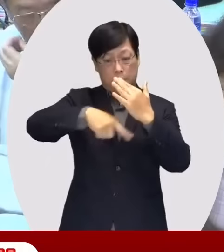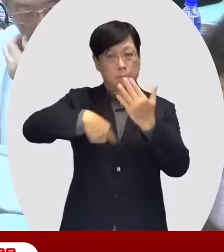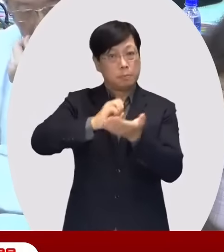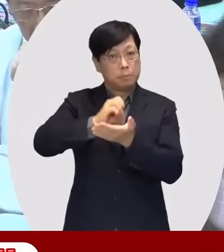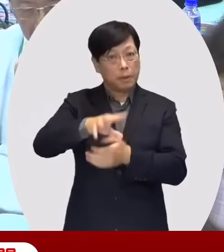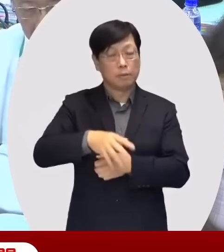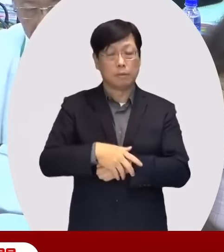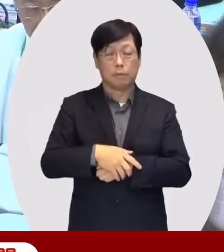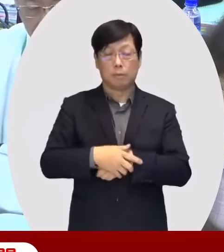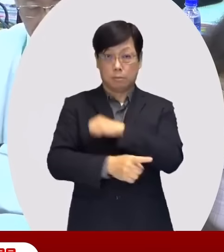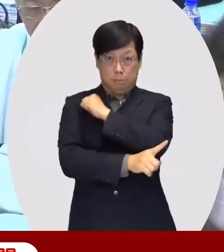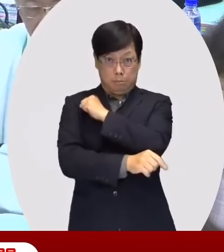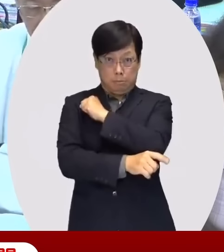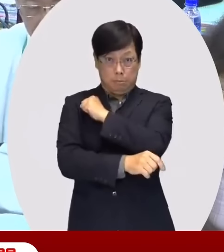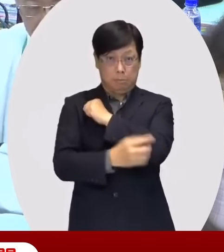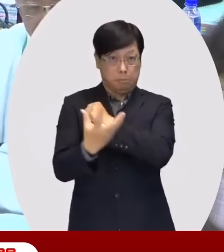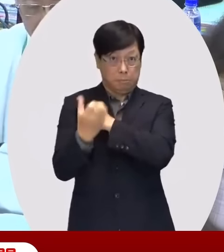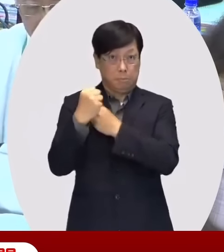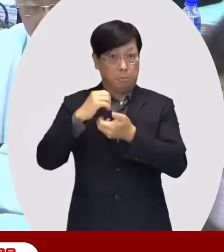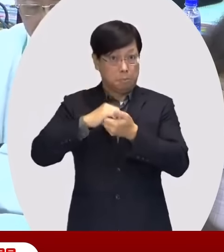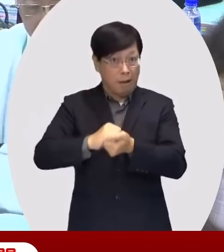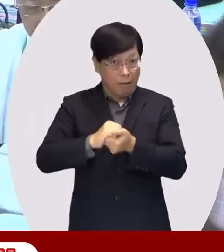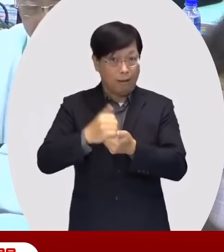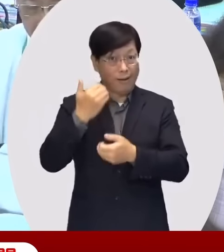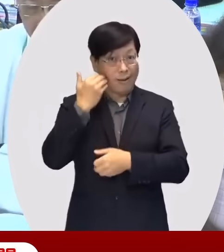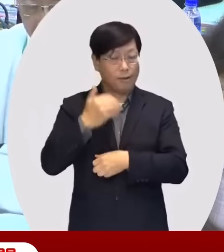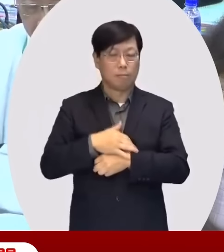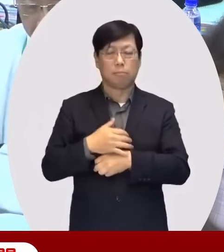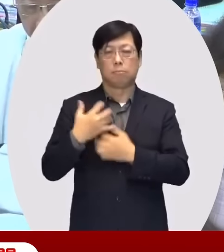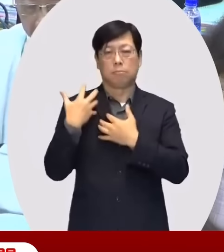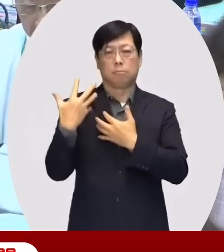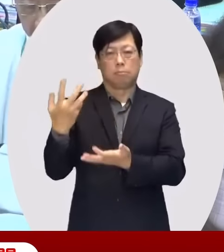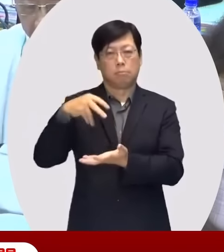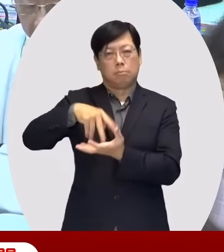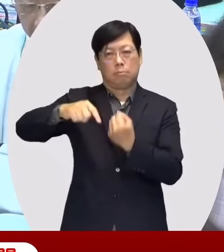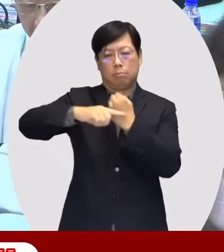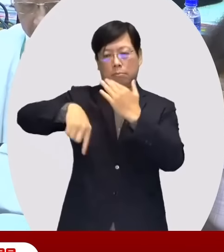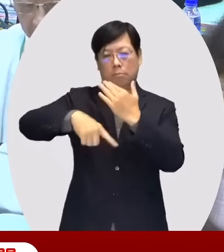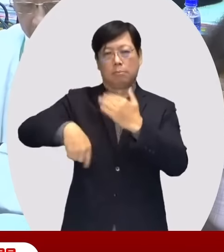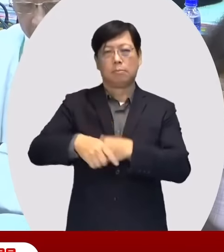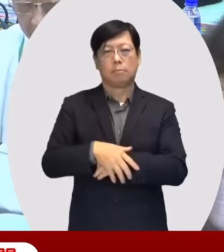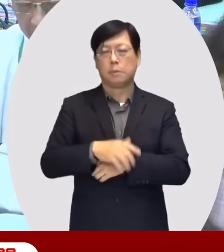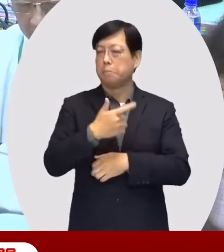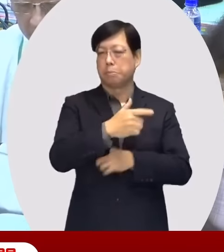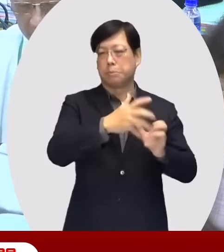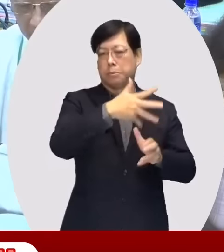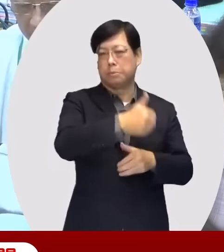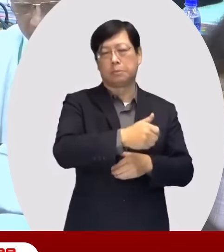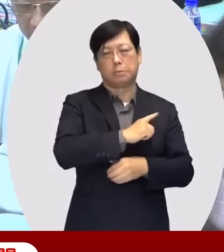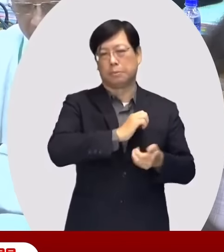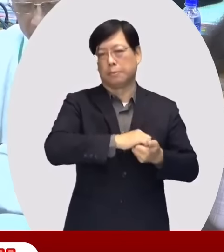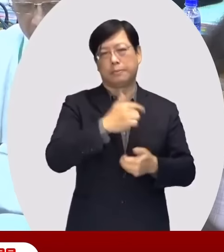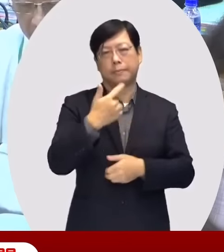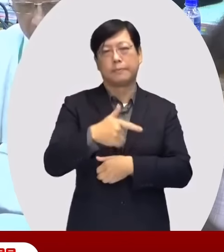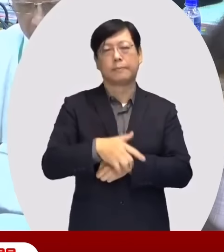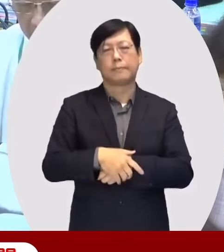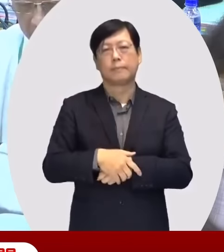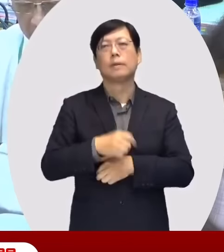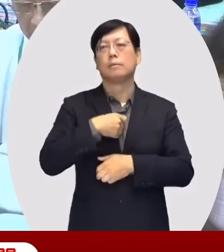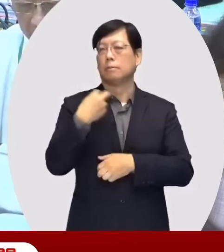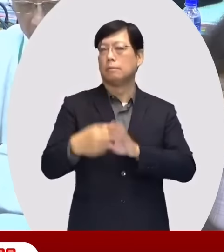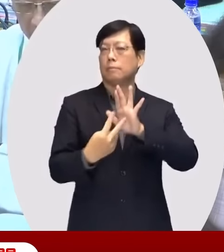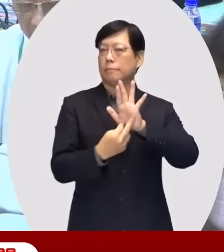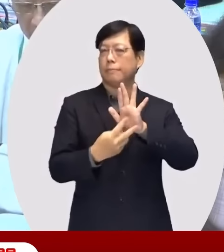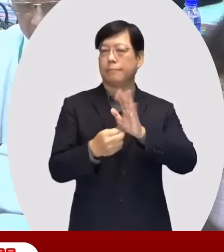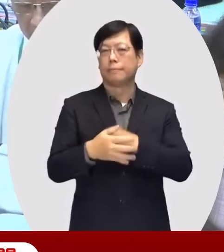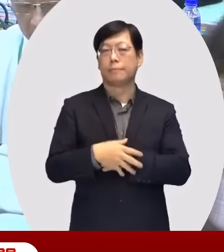报告，最后决定权的机关是掌握在立法院手上，而不是在总统手上。我必